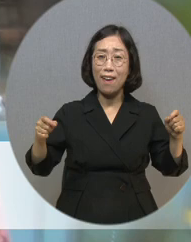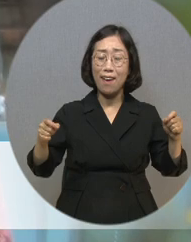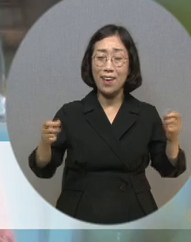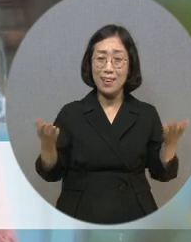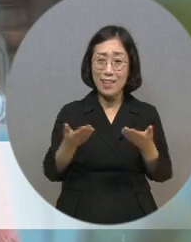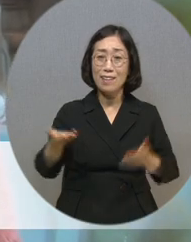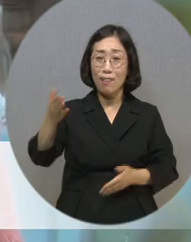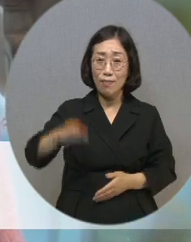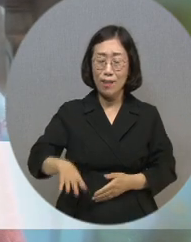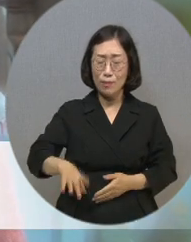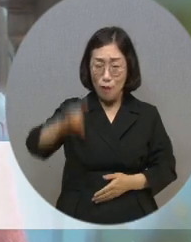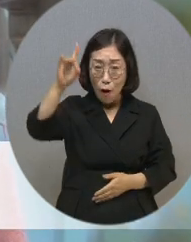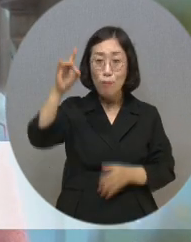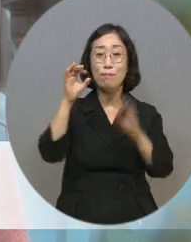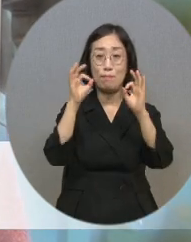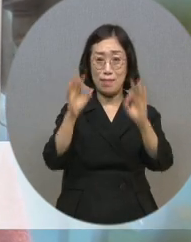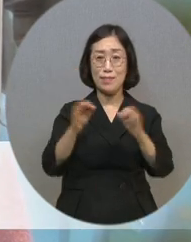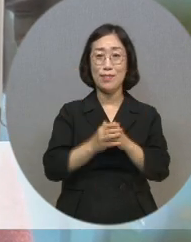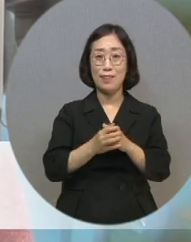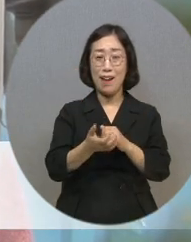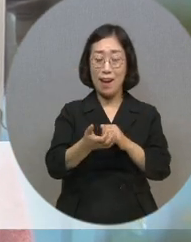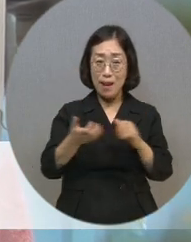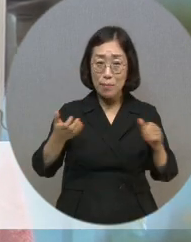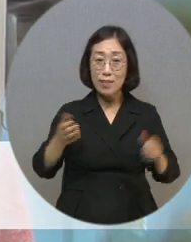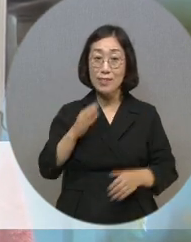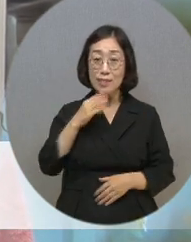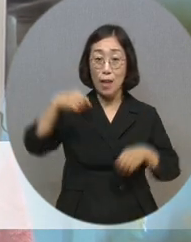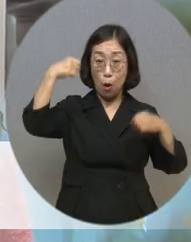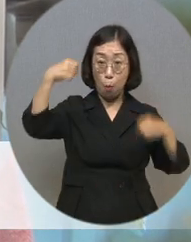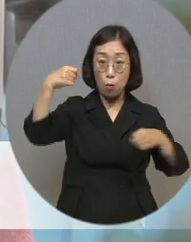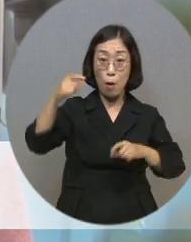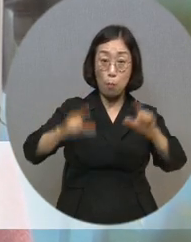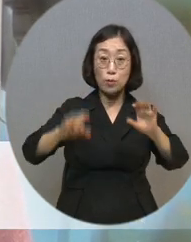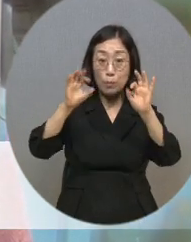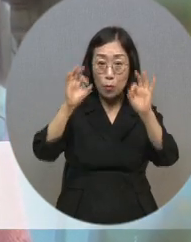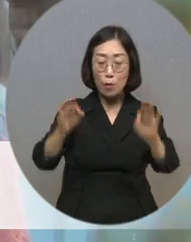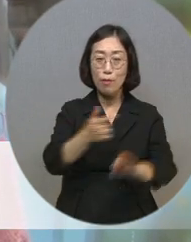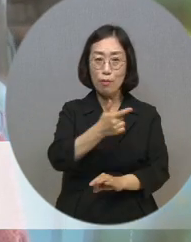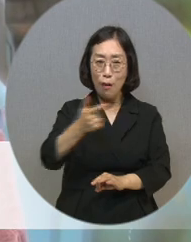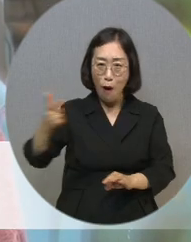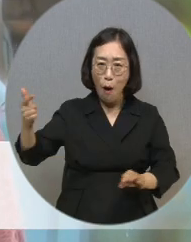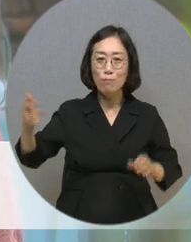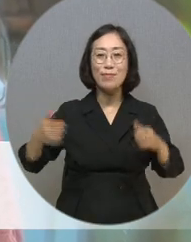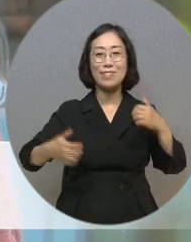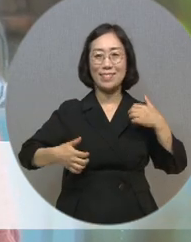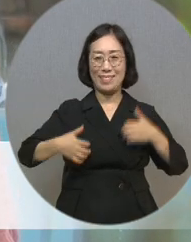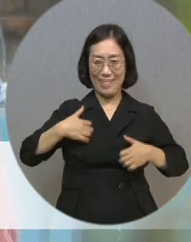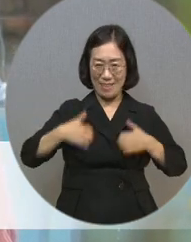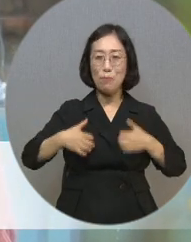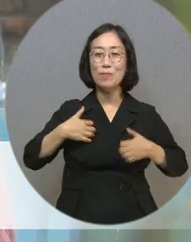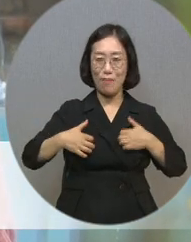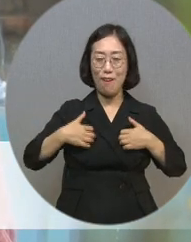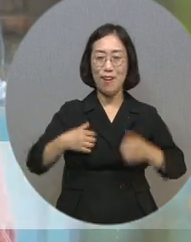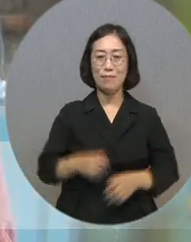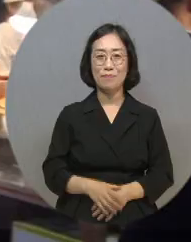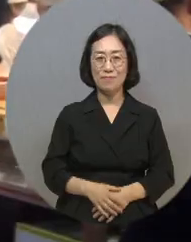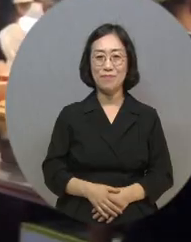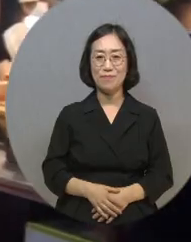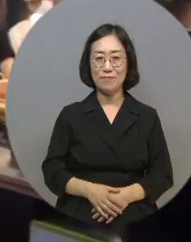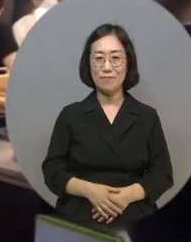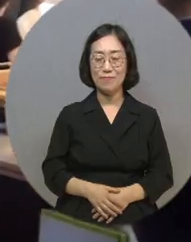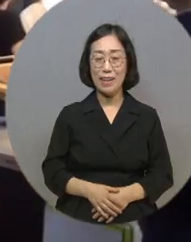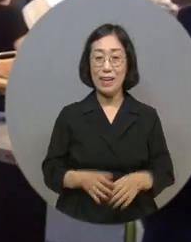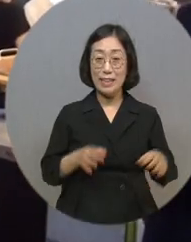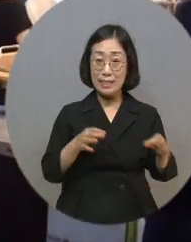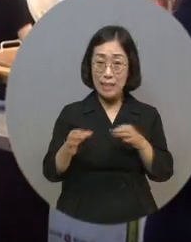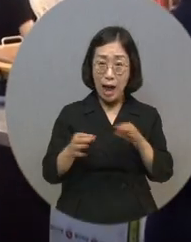번도 경험해보지 못했는데 앞에서 실제 공연하는 모습을 보니까 너무 즐겁고 즐겁습니다.